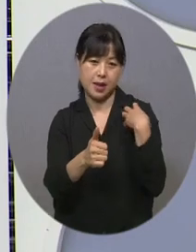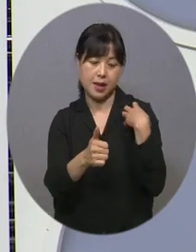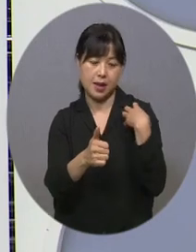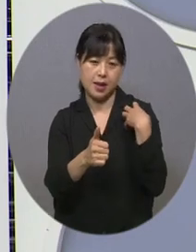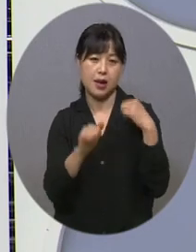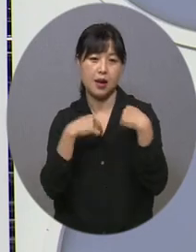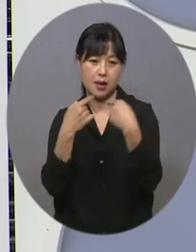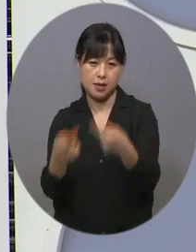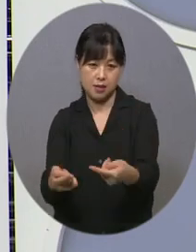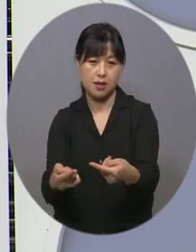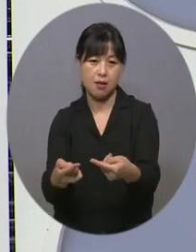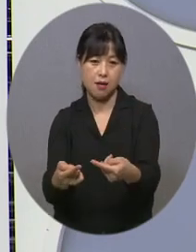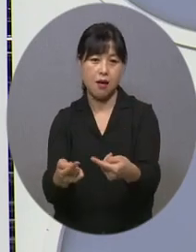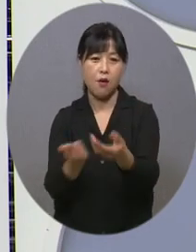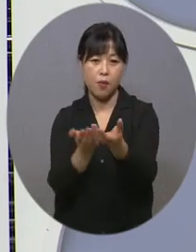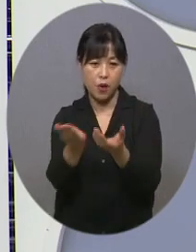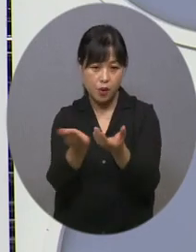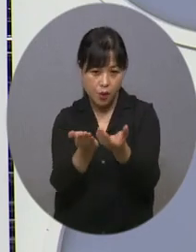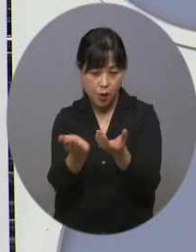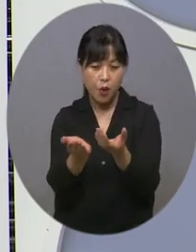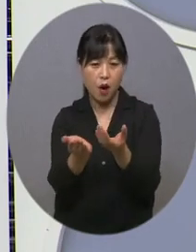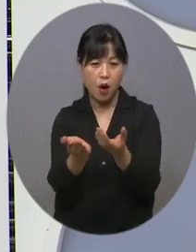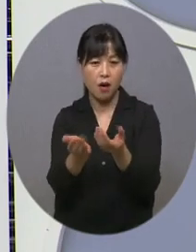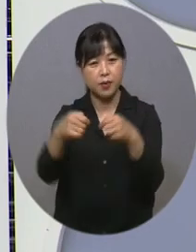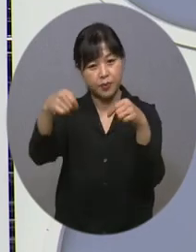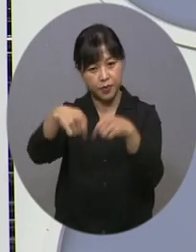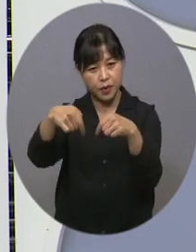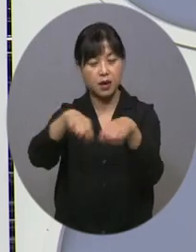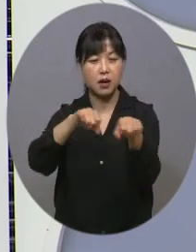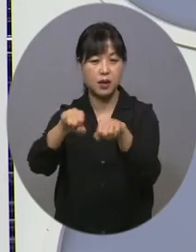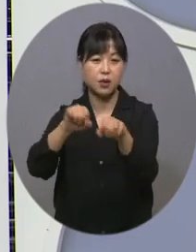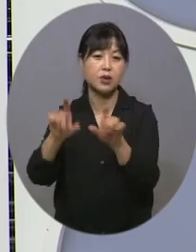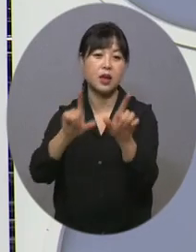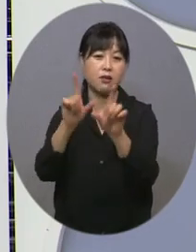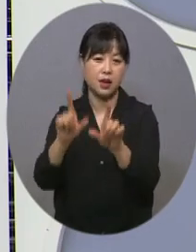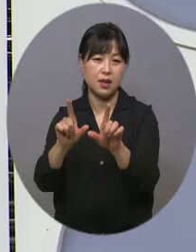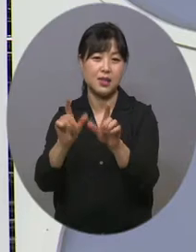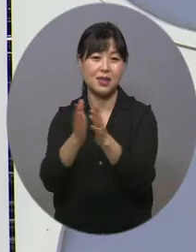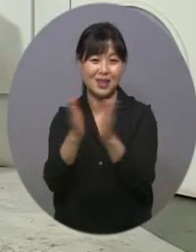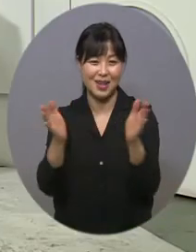본격적인 외교관 생활을 시작을 했죠. 또 말씀드려요 계속.